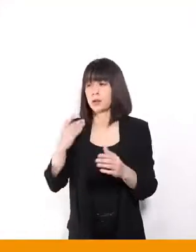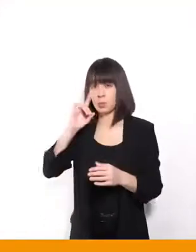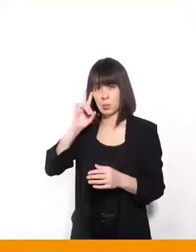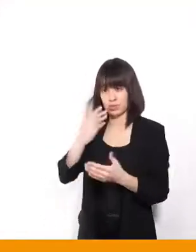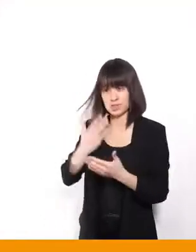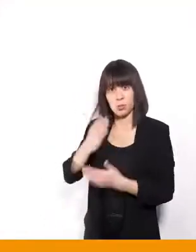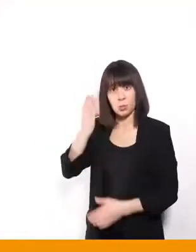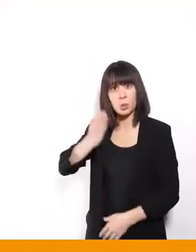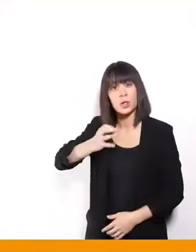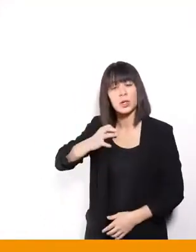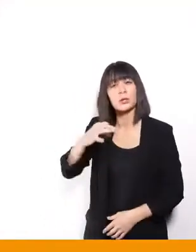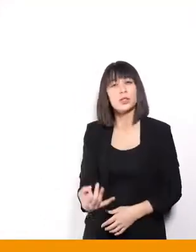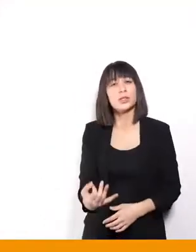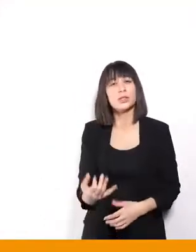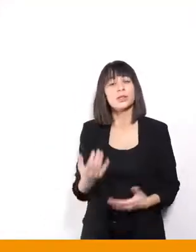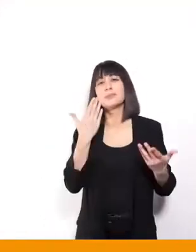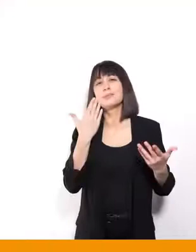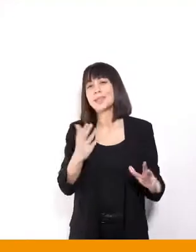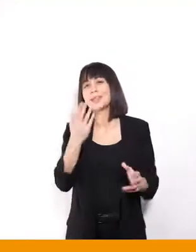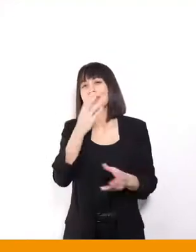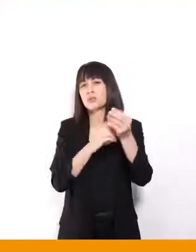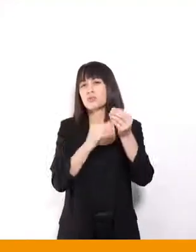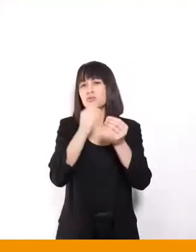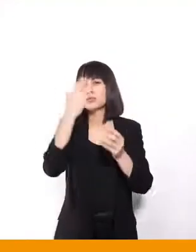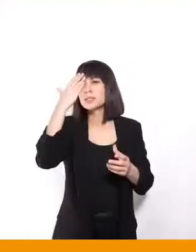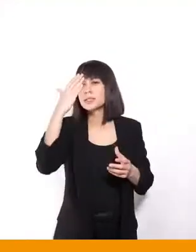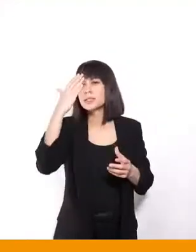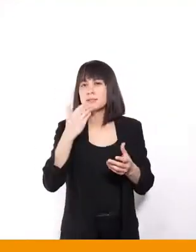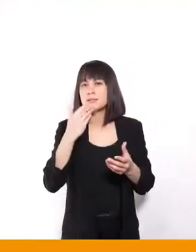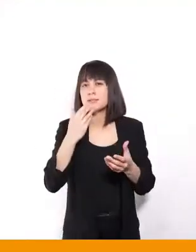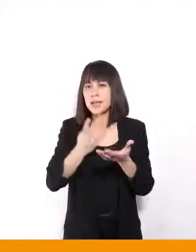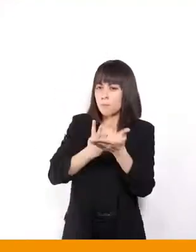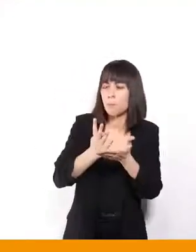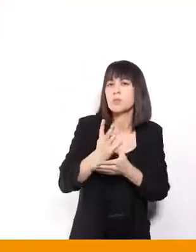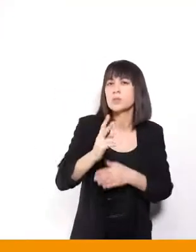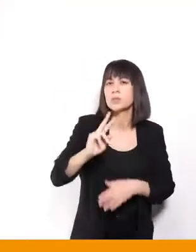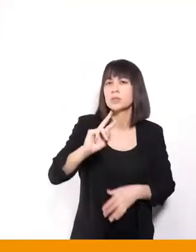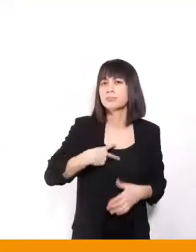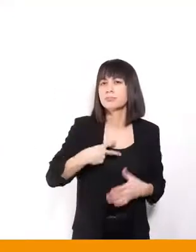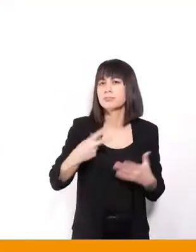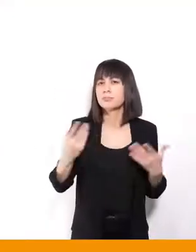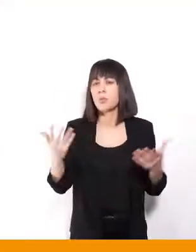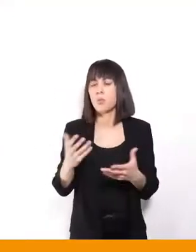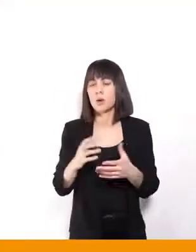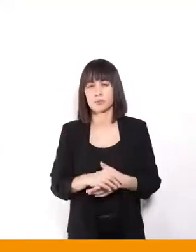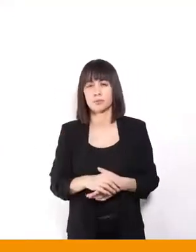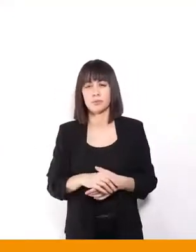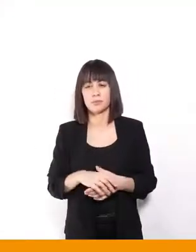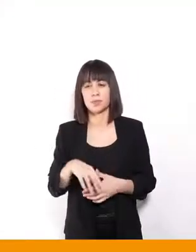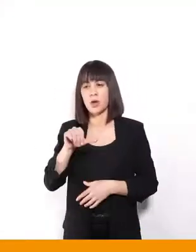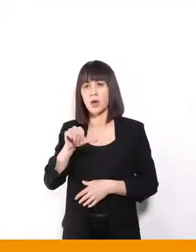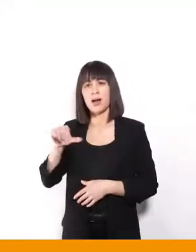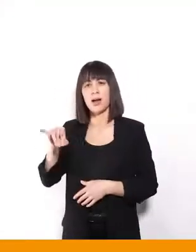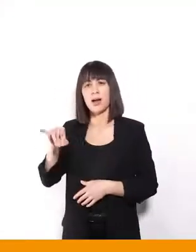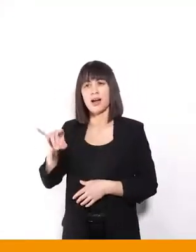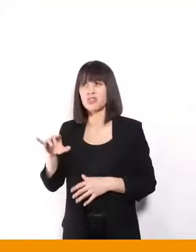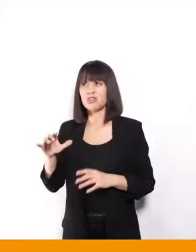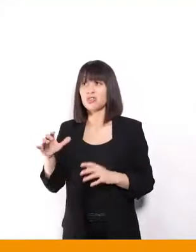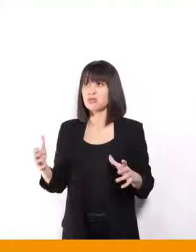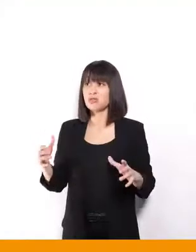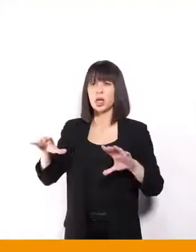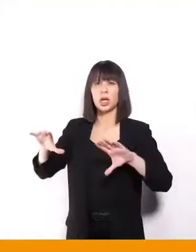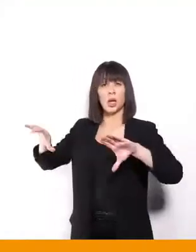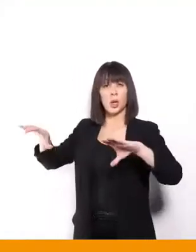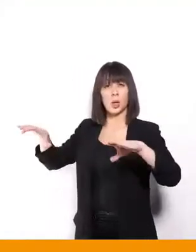savez que dans mon projet, j'ai de toute façon, parce que l'AH ne concerne quoi 10% des personnes